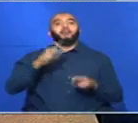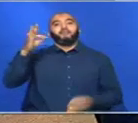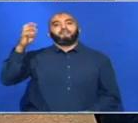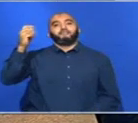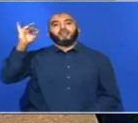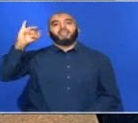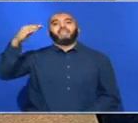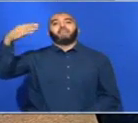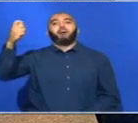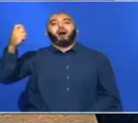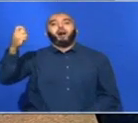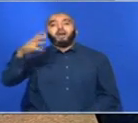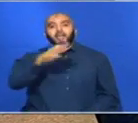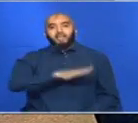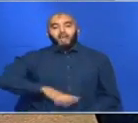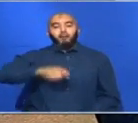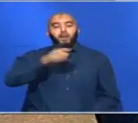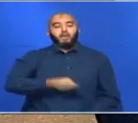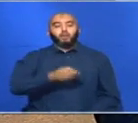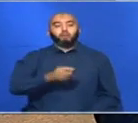الحمد لله رب العالمين